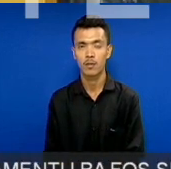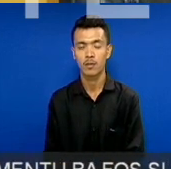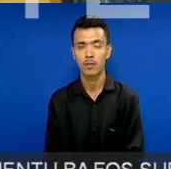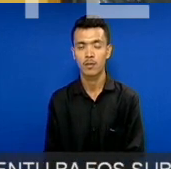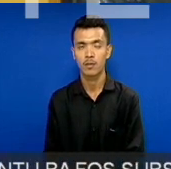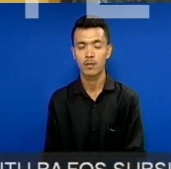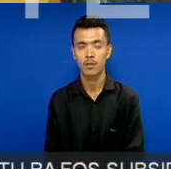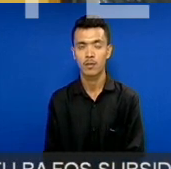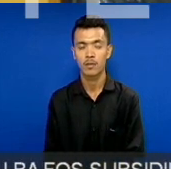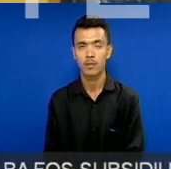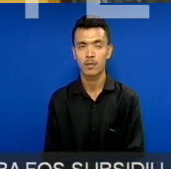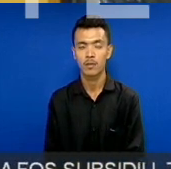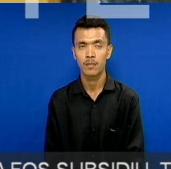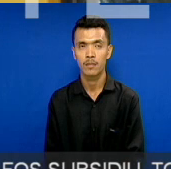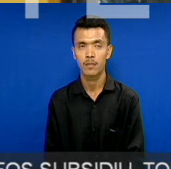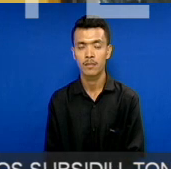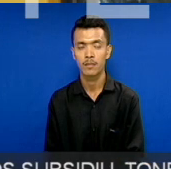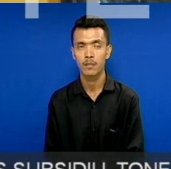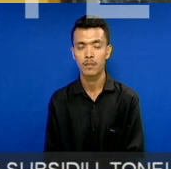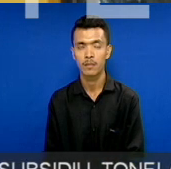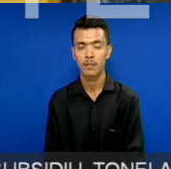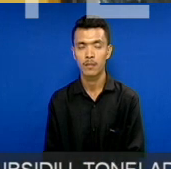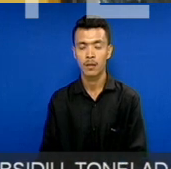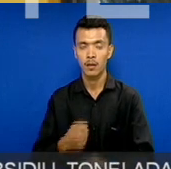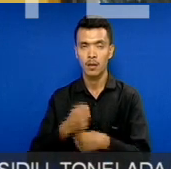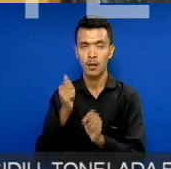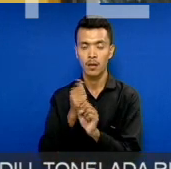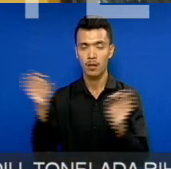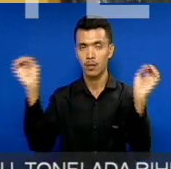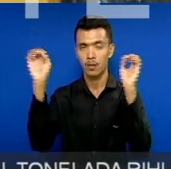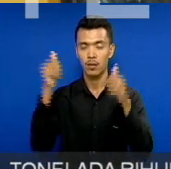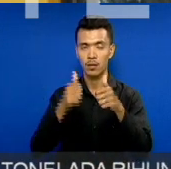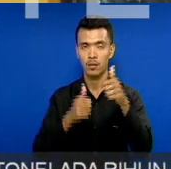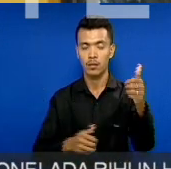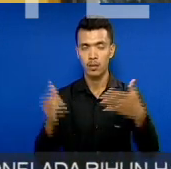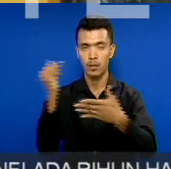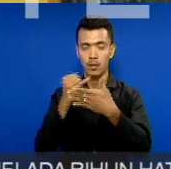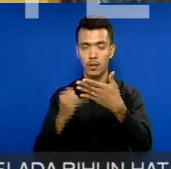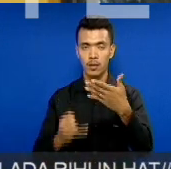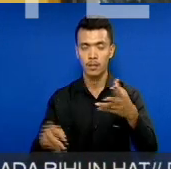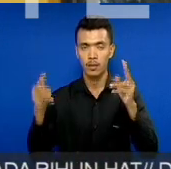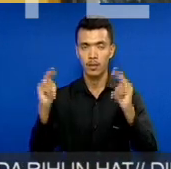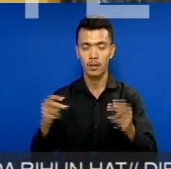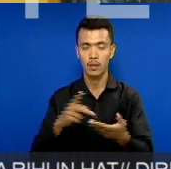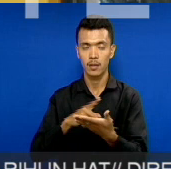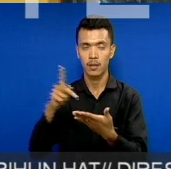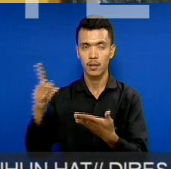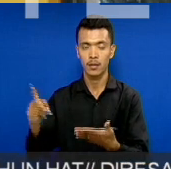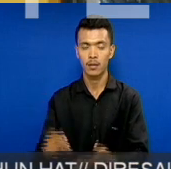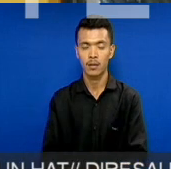ver, kata, buat tipe kita halo lah tuh bioki, bioki selu, implementa buat selu, dan kita halo lah